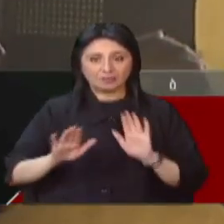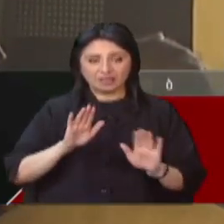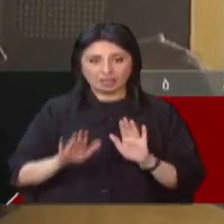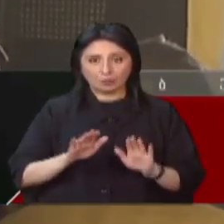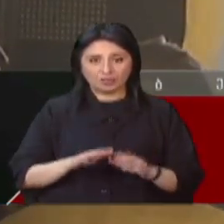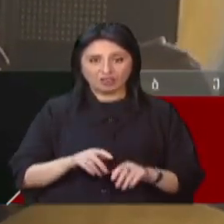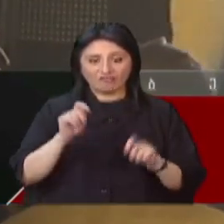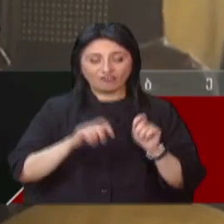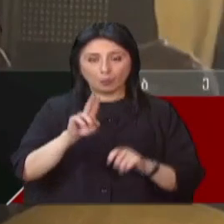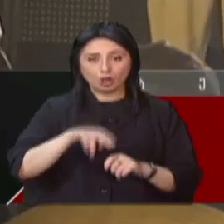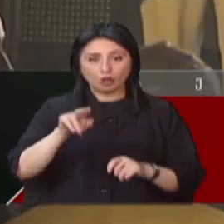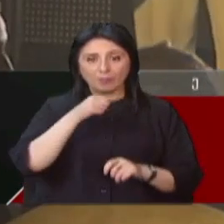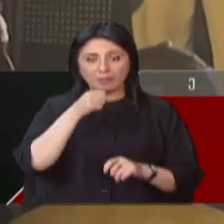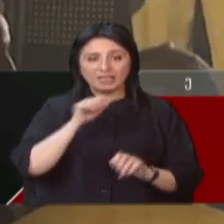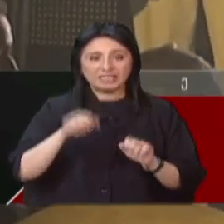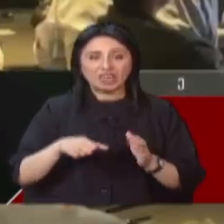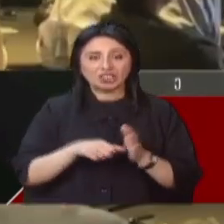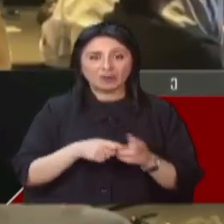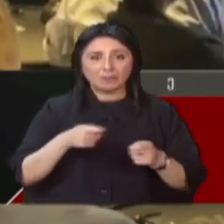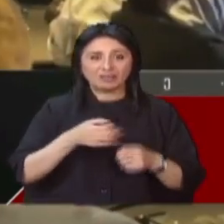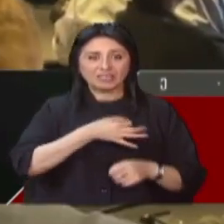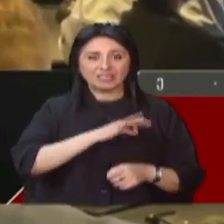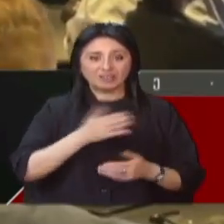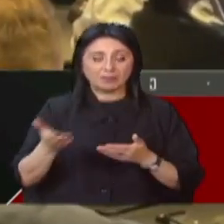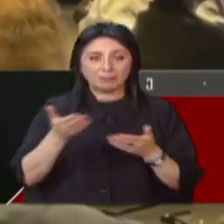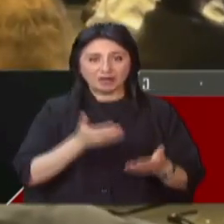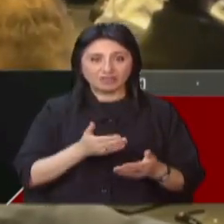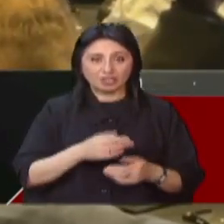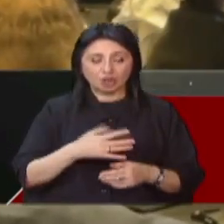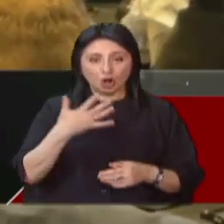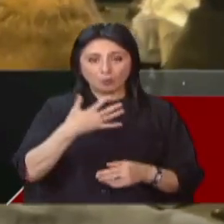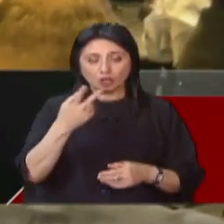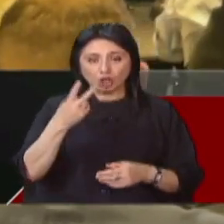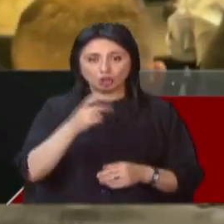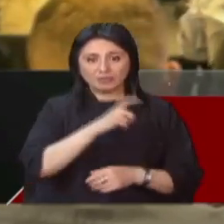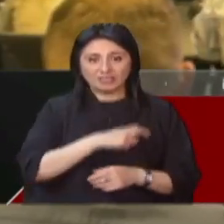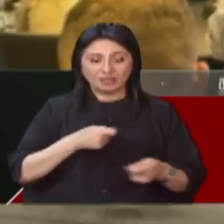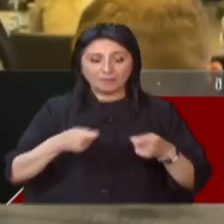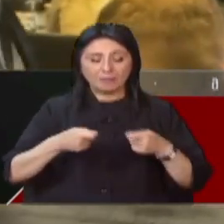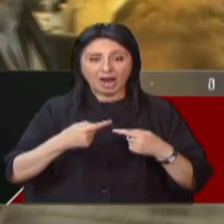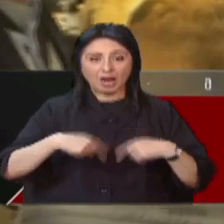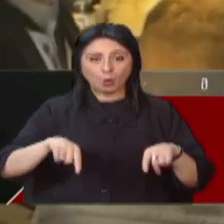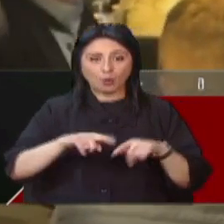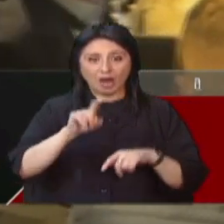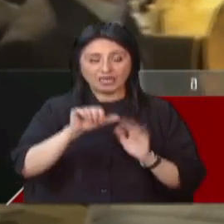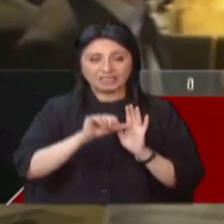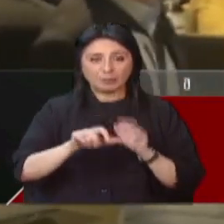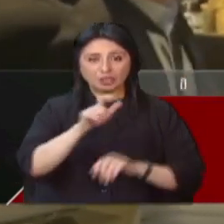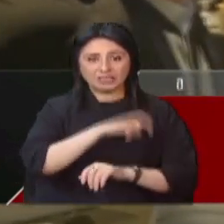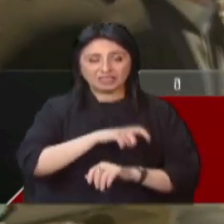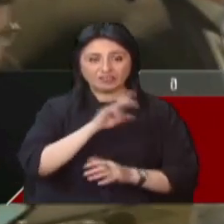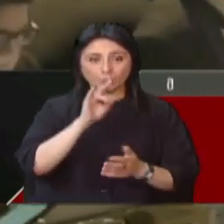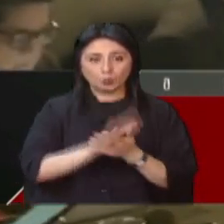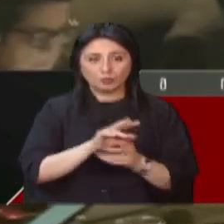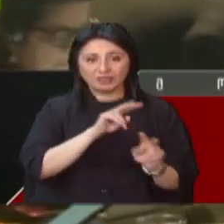ხელმძღვანელობდა. ფორუმს ნორვეგიის მედია საშუალებების მართვის სააგენტო მასპინძლობს და 52 წევრი მარეგულირებლის 160-მდე წევრს,